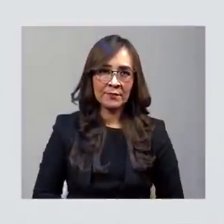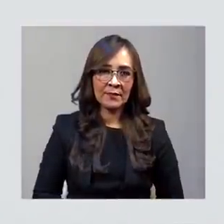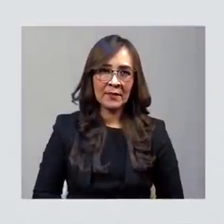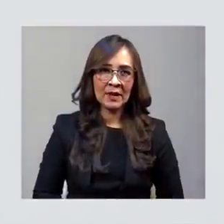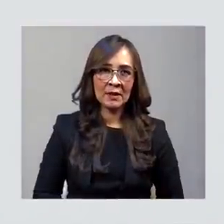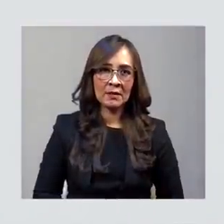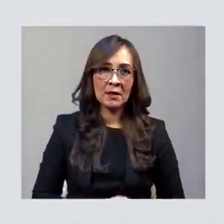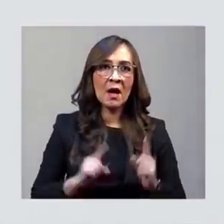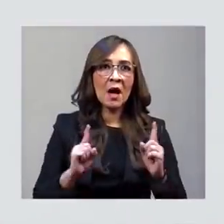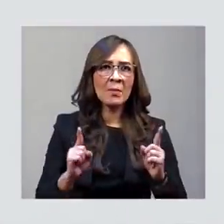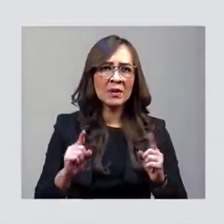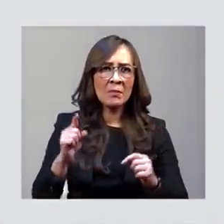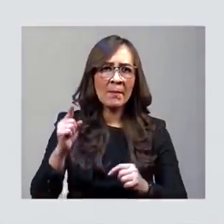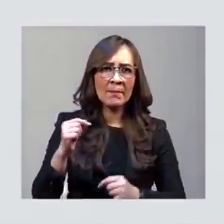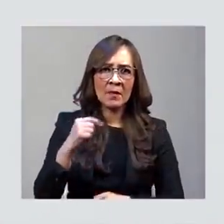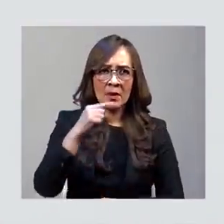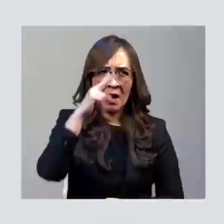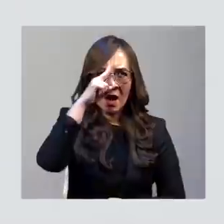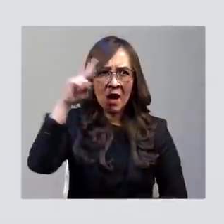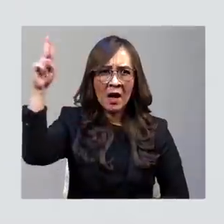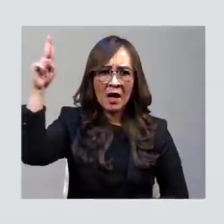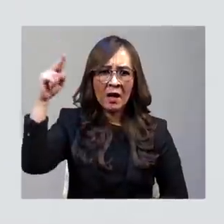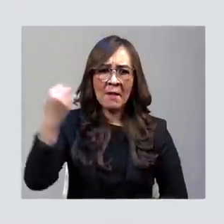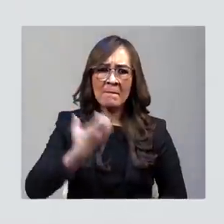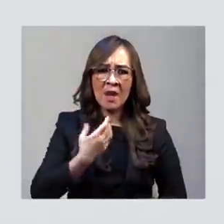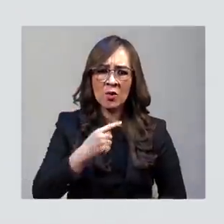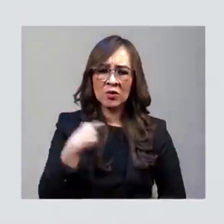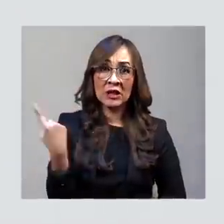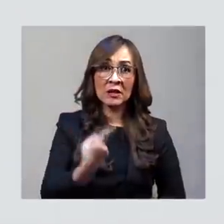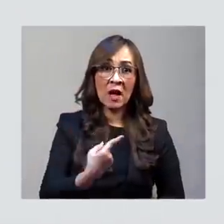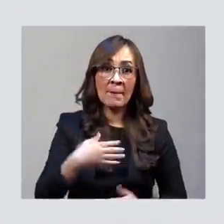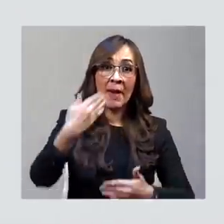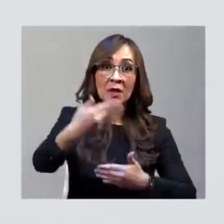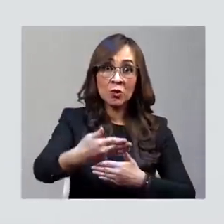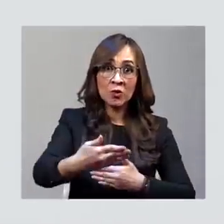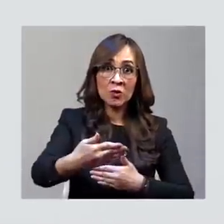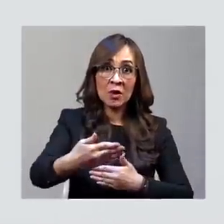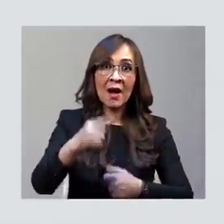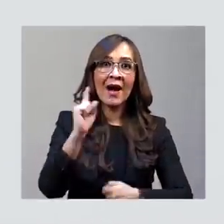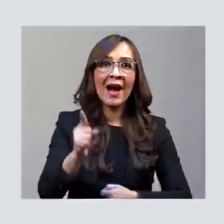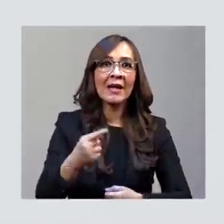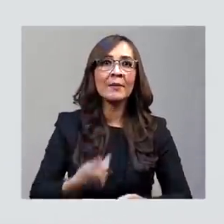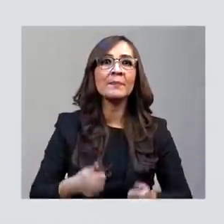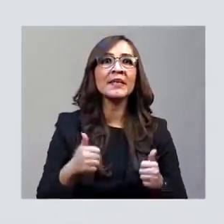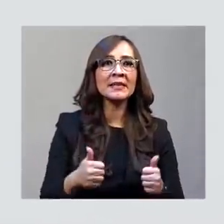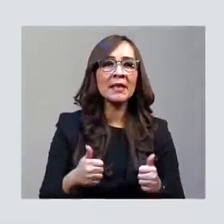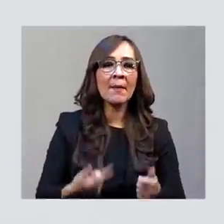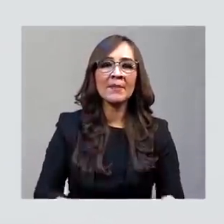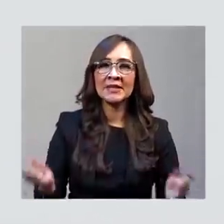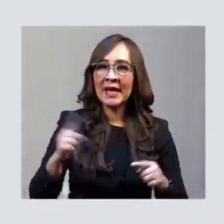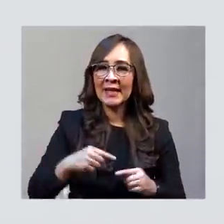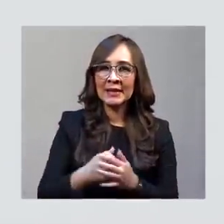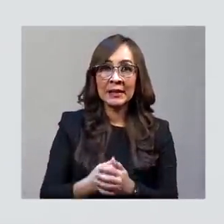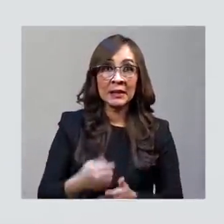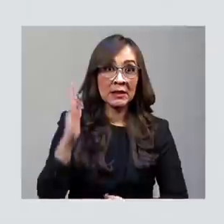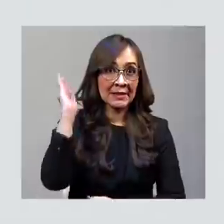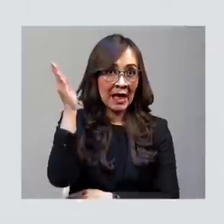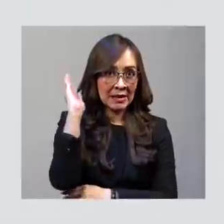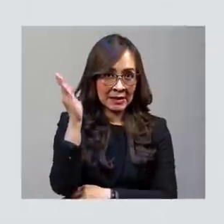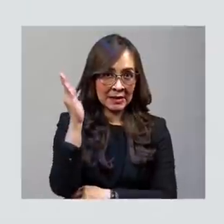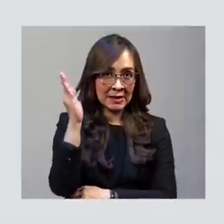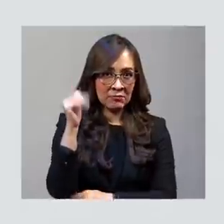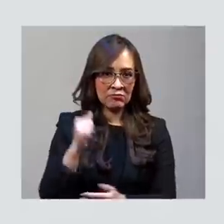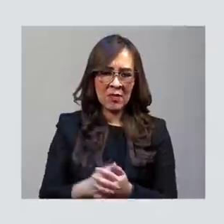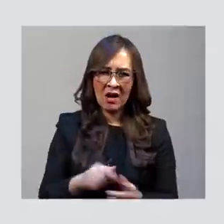kenapa Allah mau kita maju? Supaya kita dapat menjadi saksinya. Kalau semenjak ikut Tuhan rumah tangga kita berantem lulu.